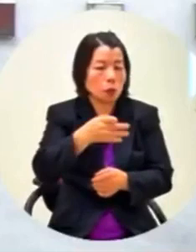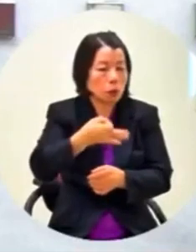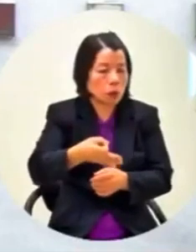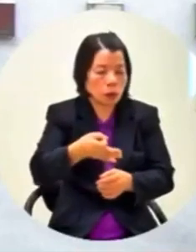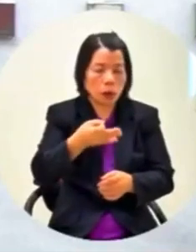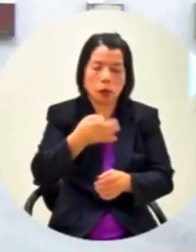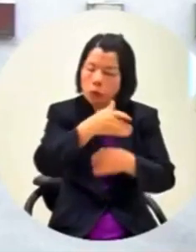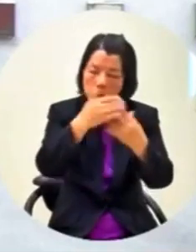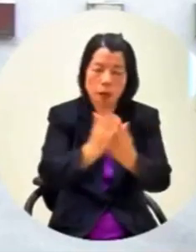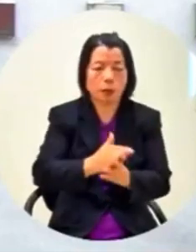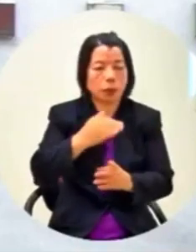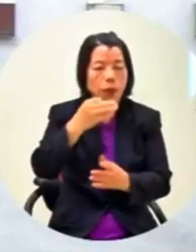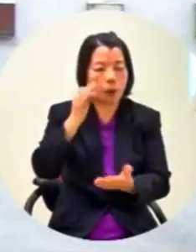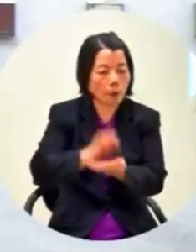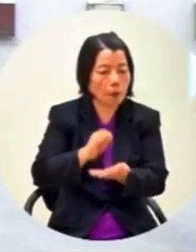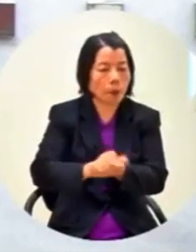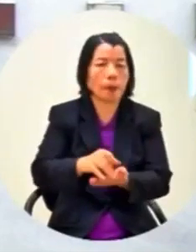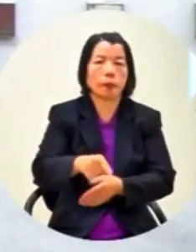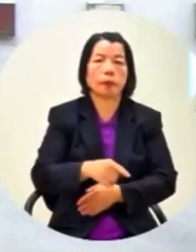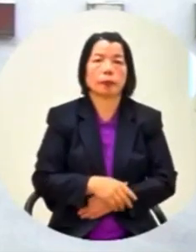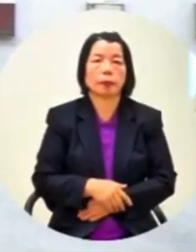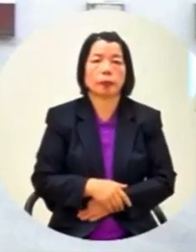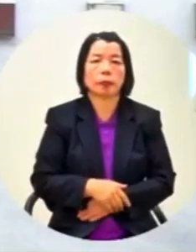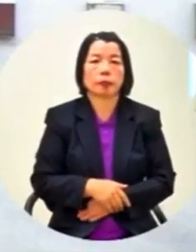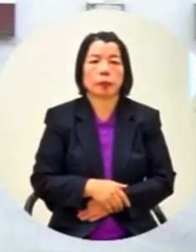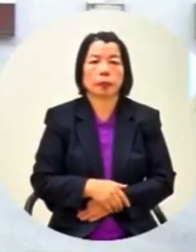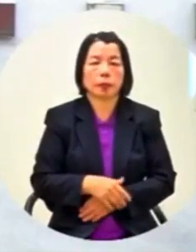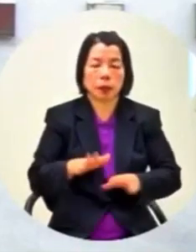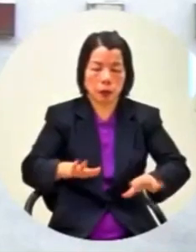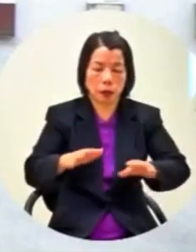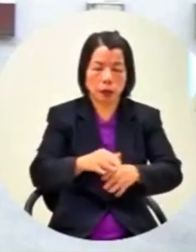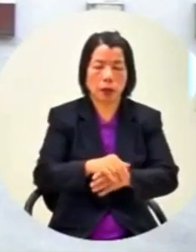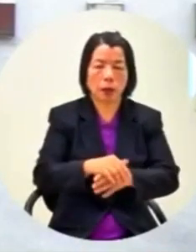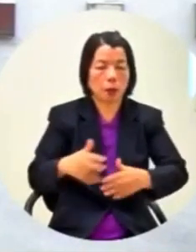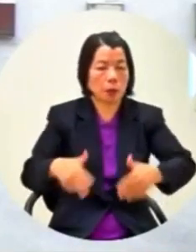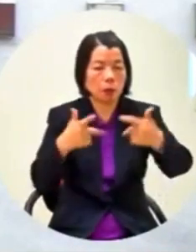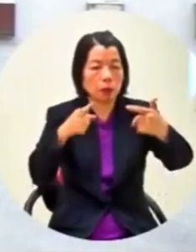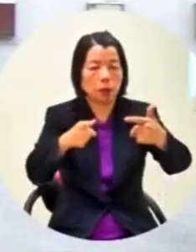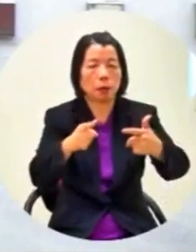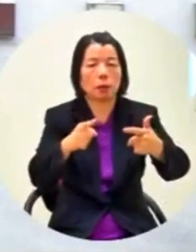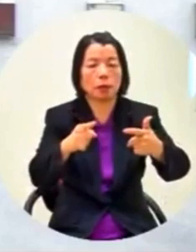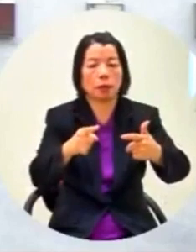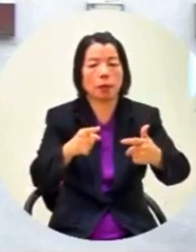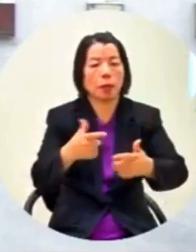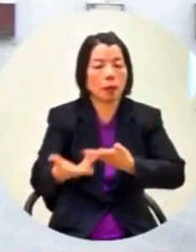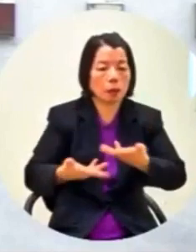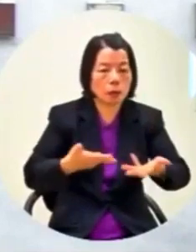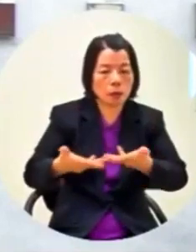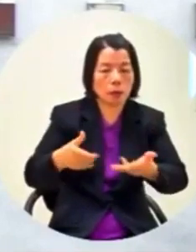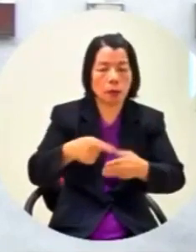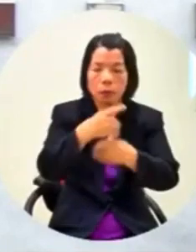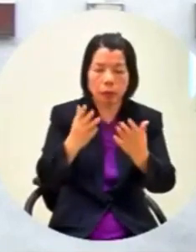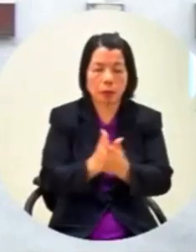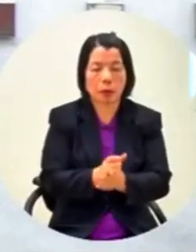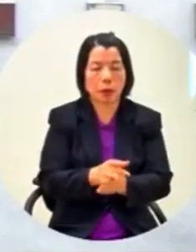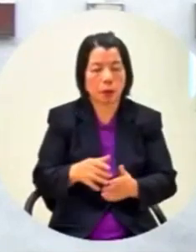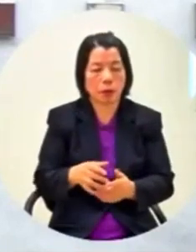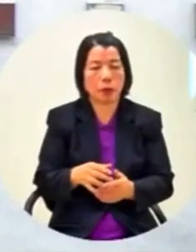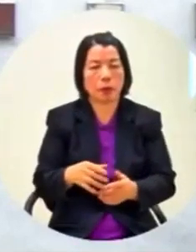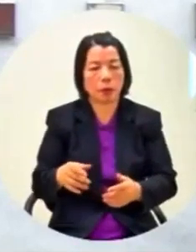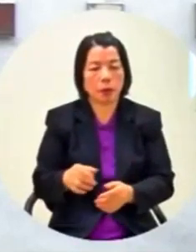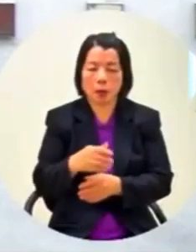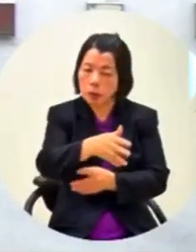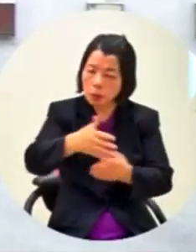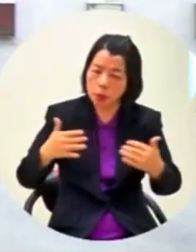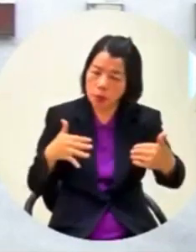协助。另外，我们提供了线上申办业务单一窗口与便民服务。